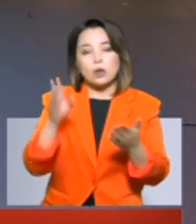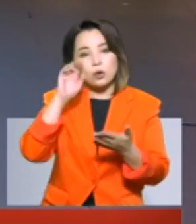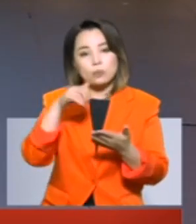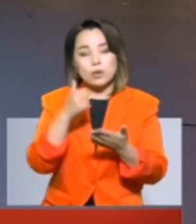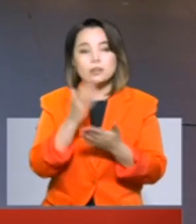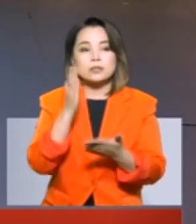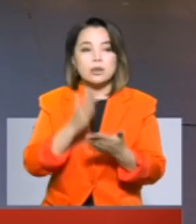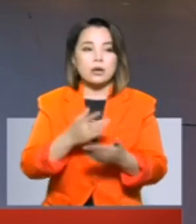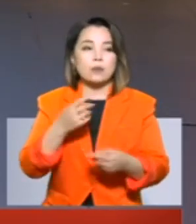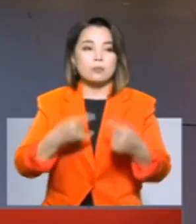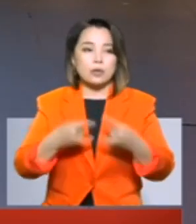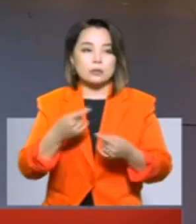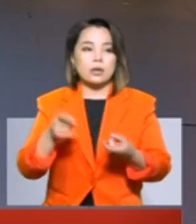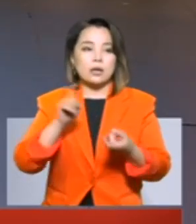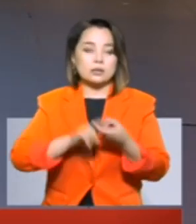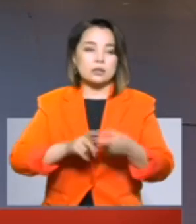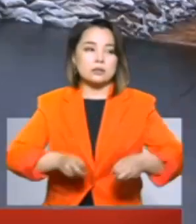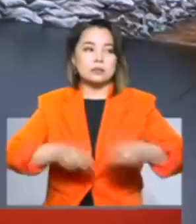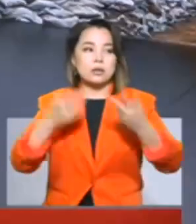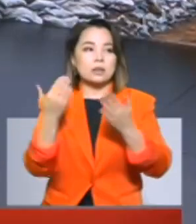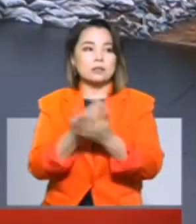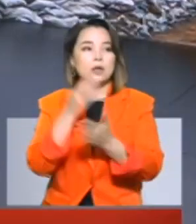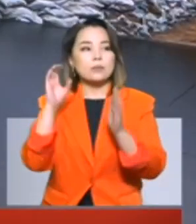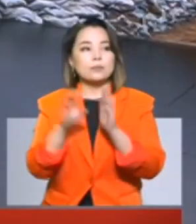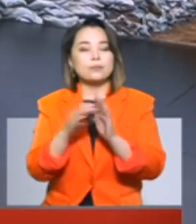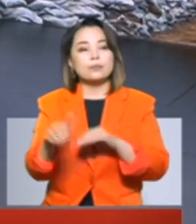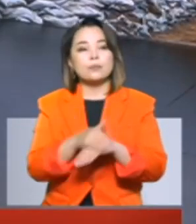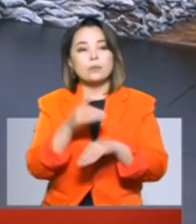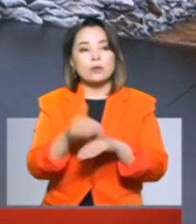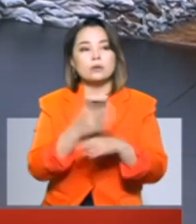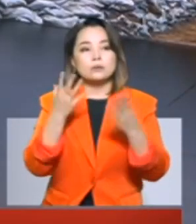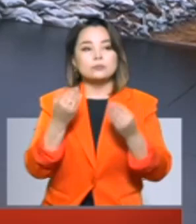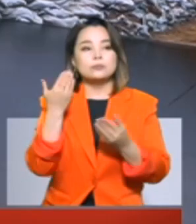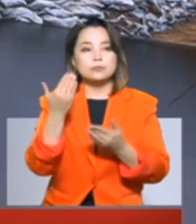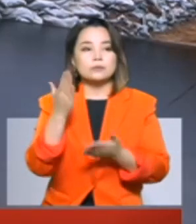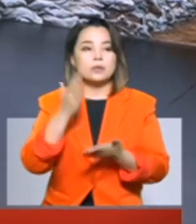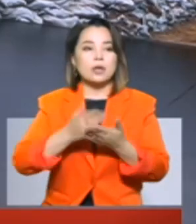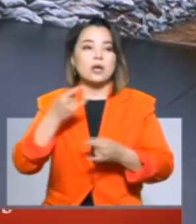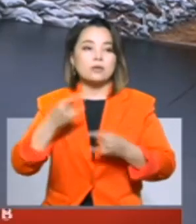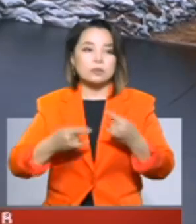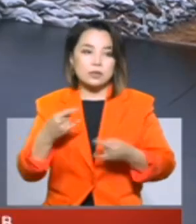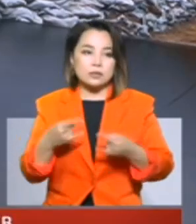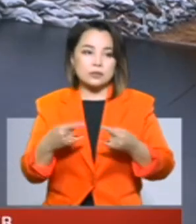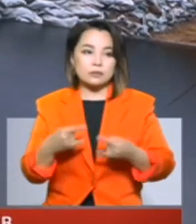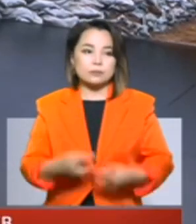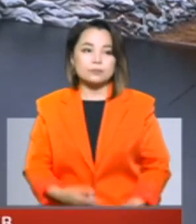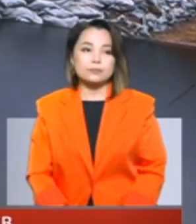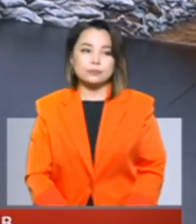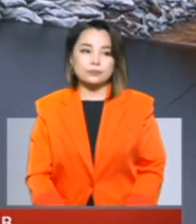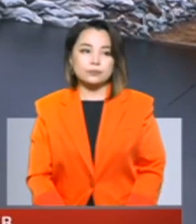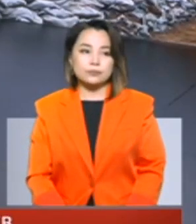үйінен тікелей байланысқа шыққан тілшіміз тарқатады. Қайырлы күн, Душан, сіз тікелей эфирдесіз.